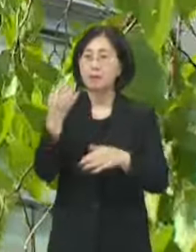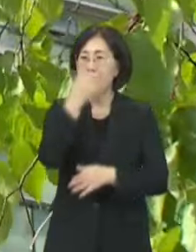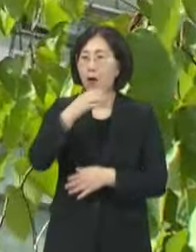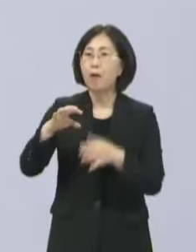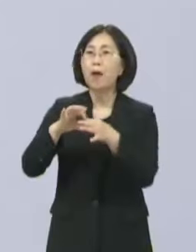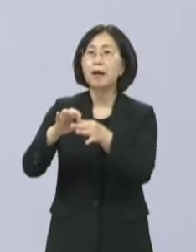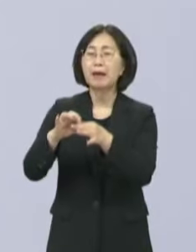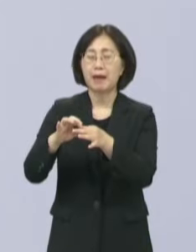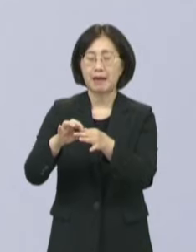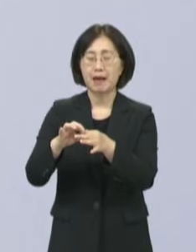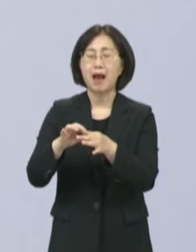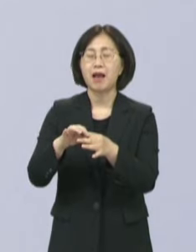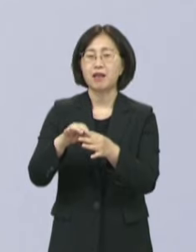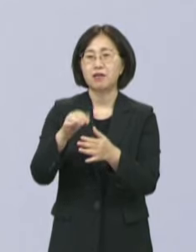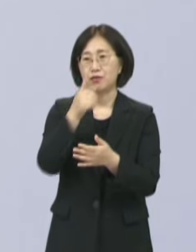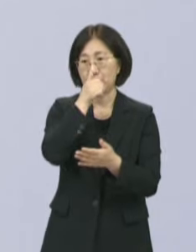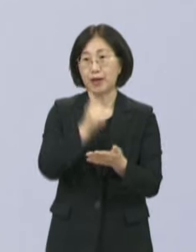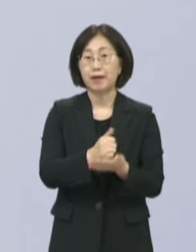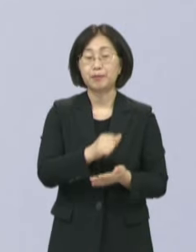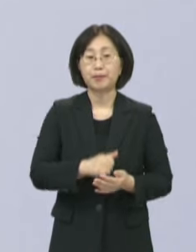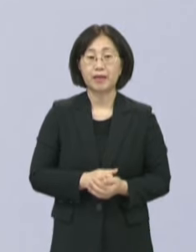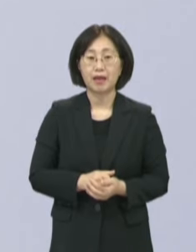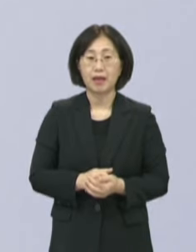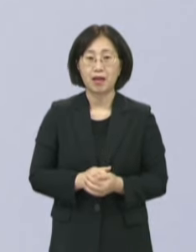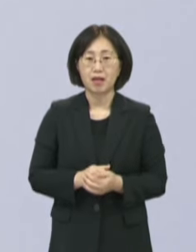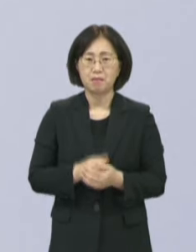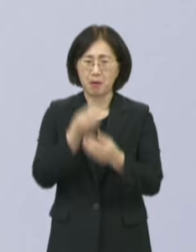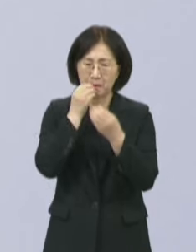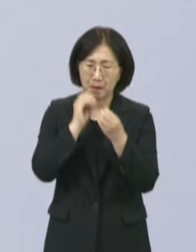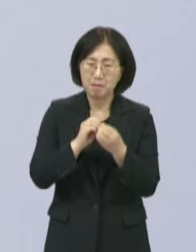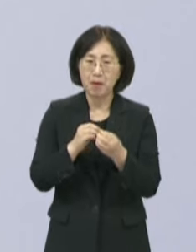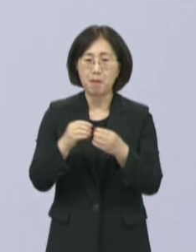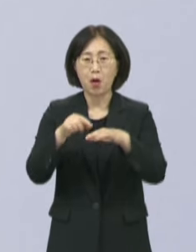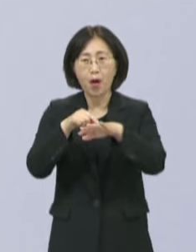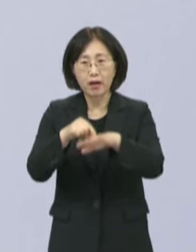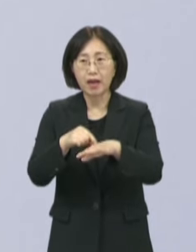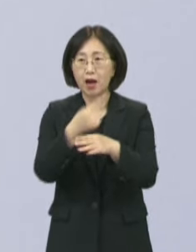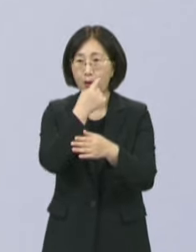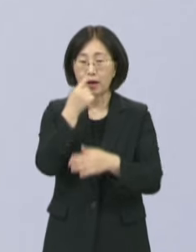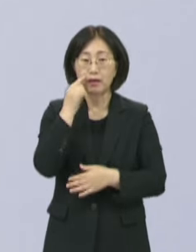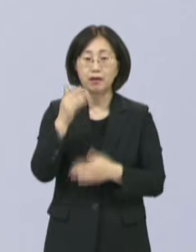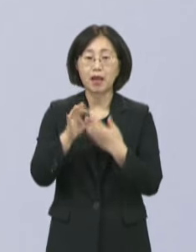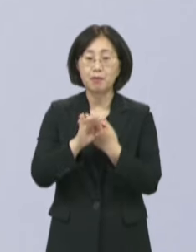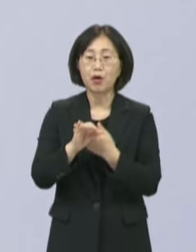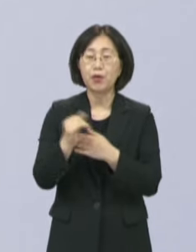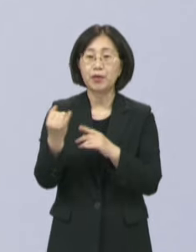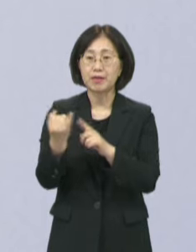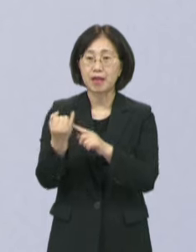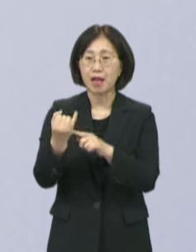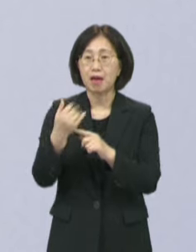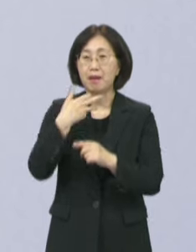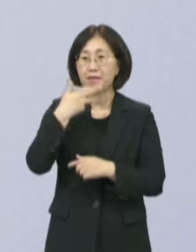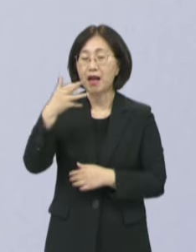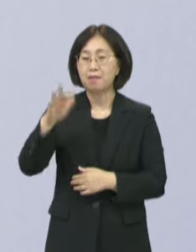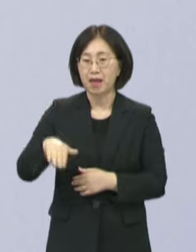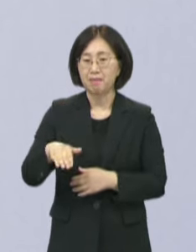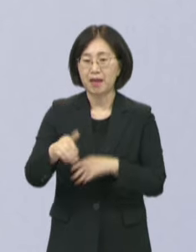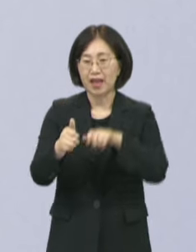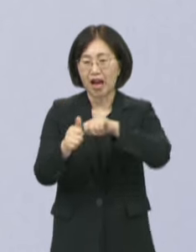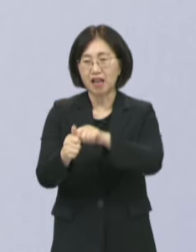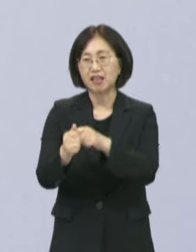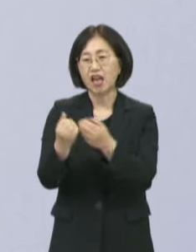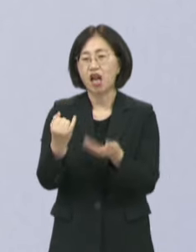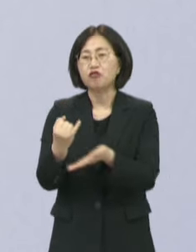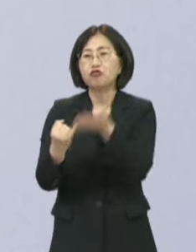겁니다 대전시 교육청은 신체적 접촉 등 행위가 밝혀질 경우가 미성년자 의제 강제 추행 등으로도 처벌받을